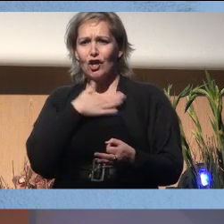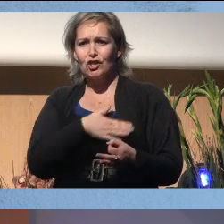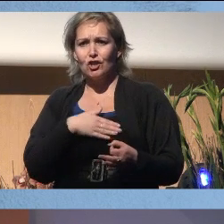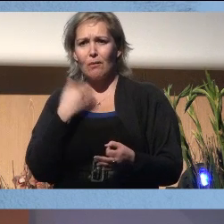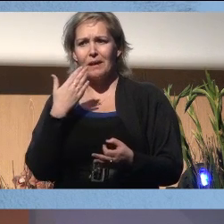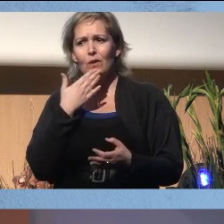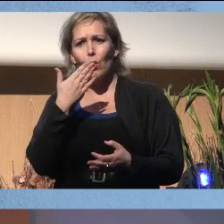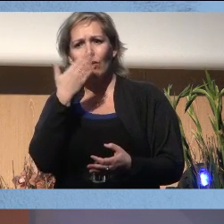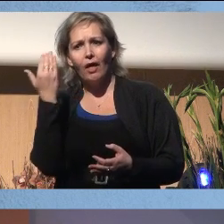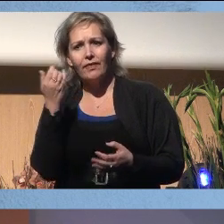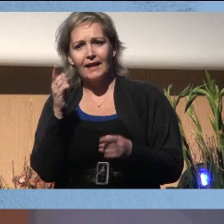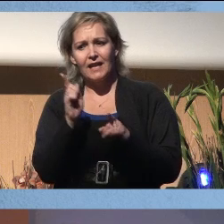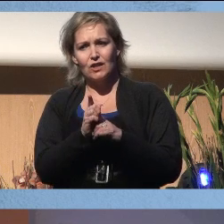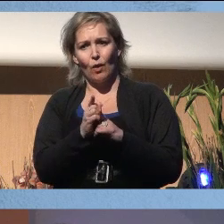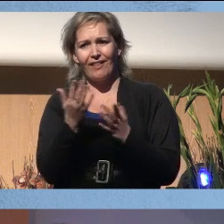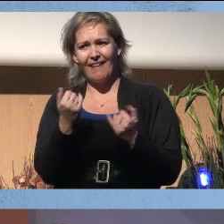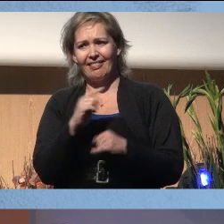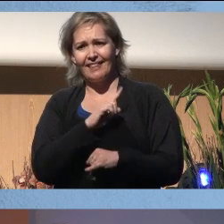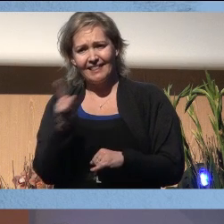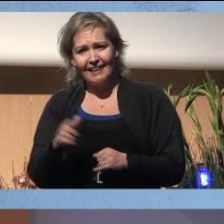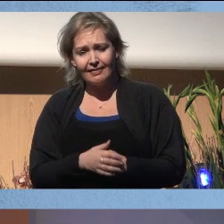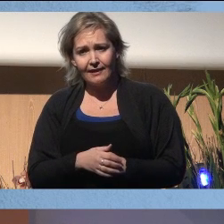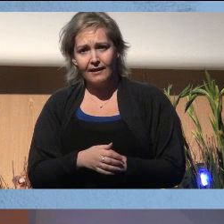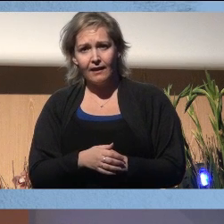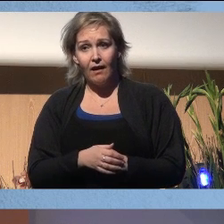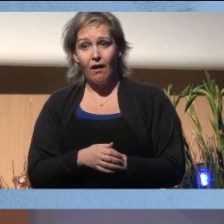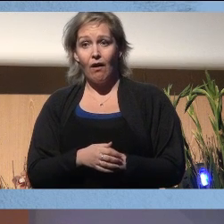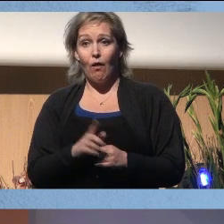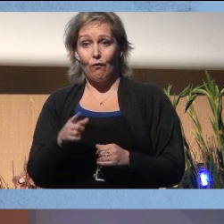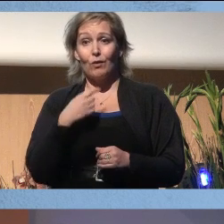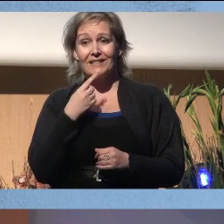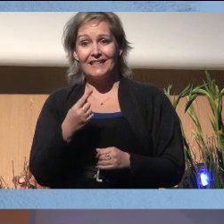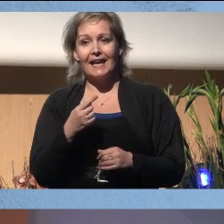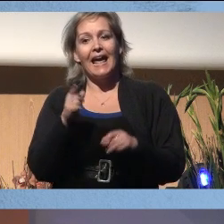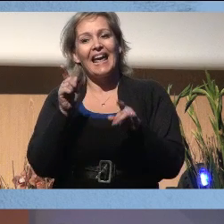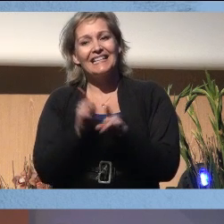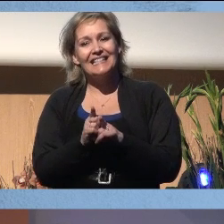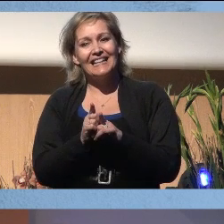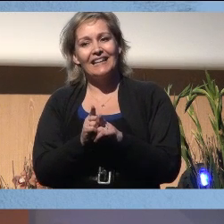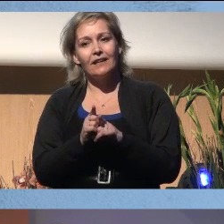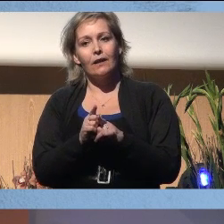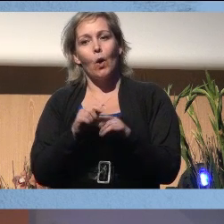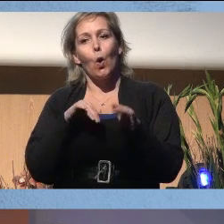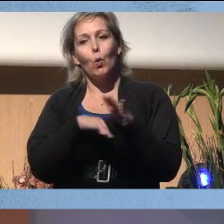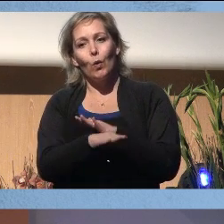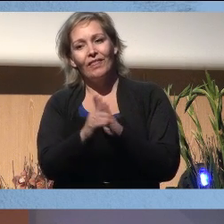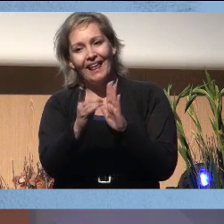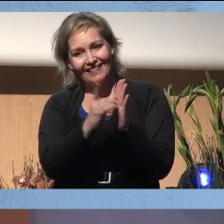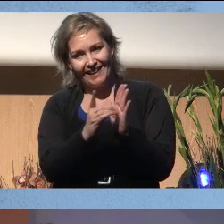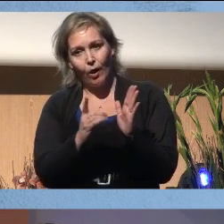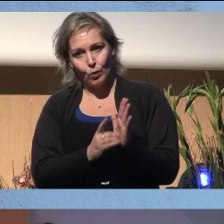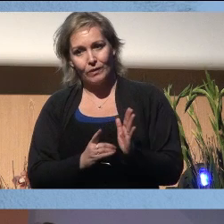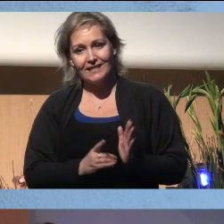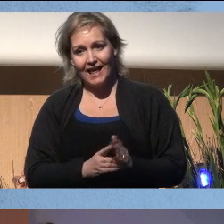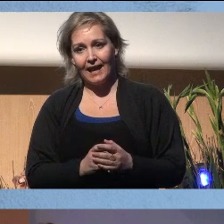vil vi godtatt en slik ventetid? For ikke å si en slik underdiagnostisering.